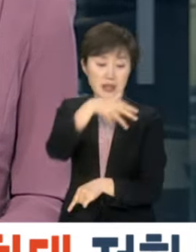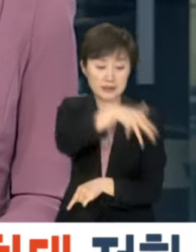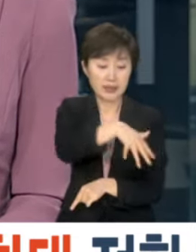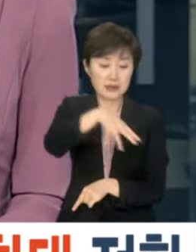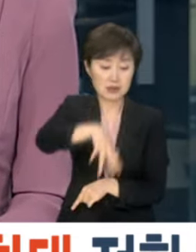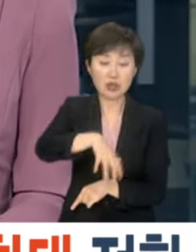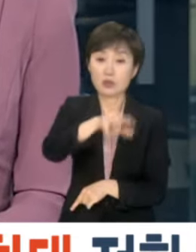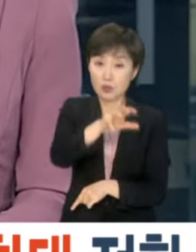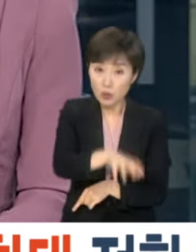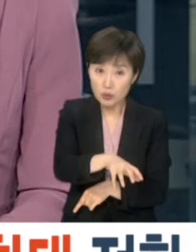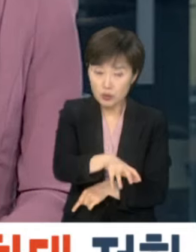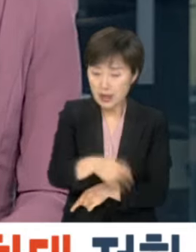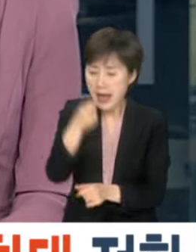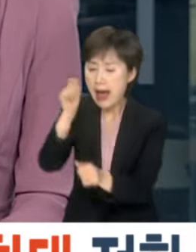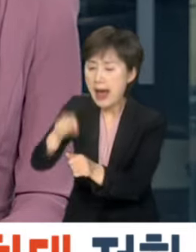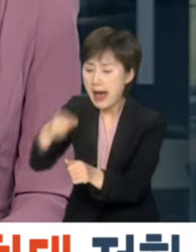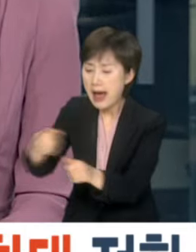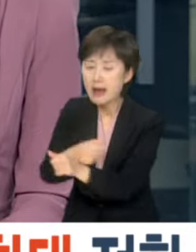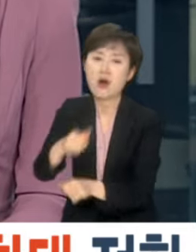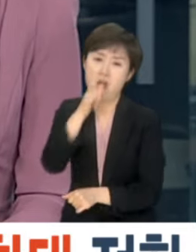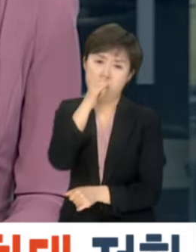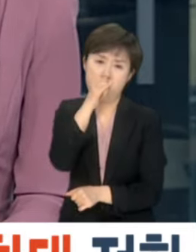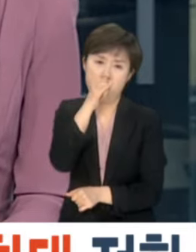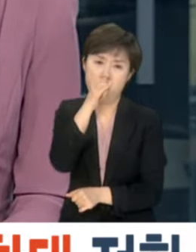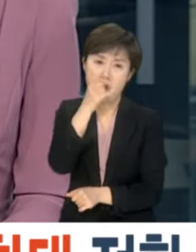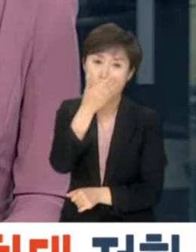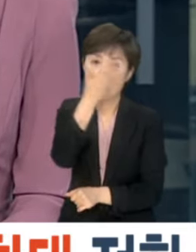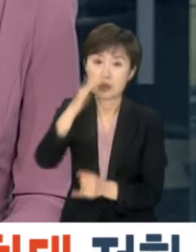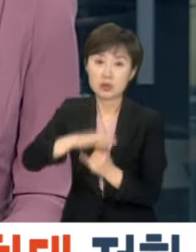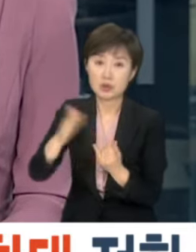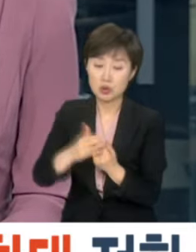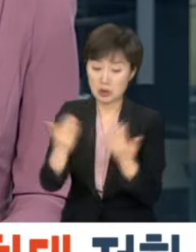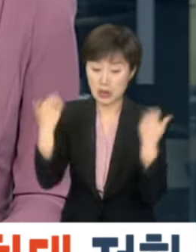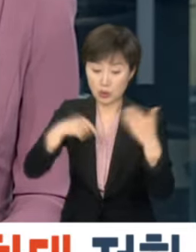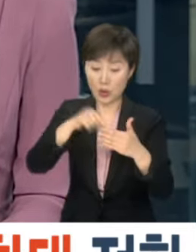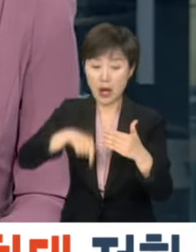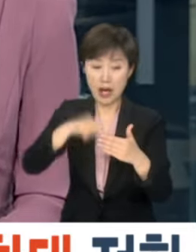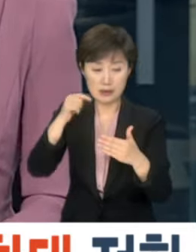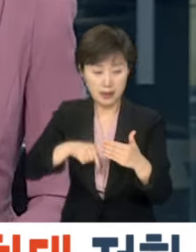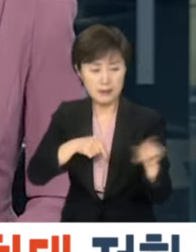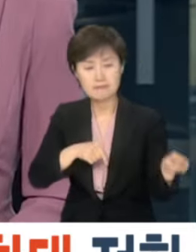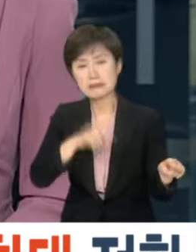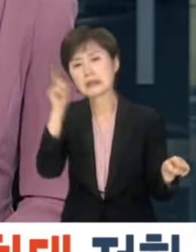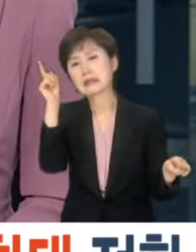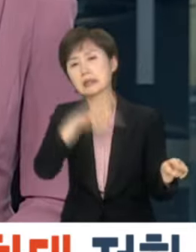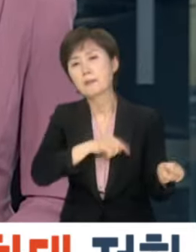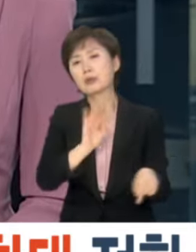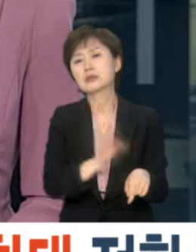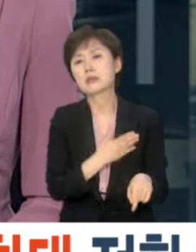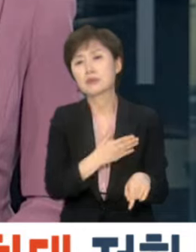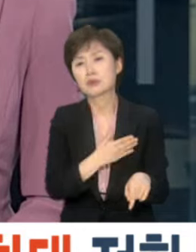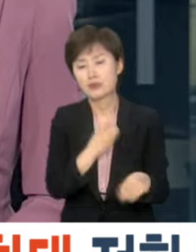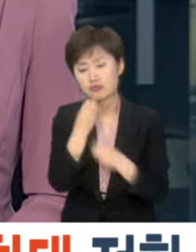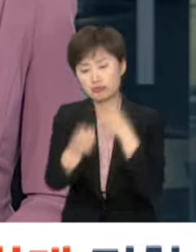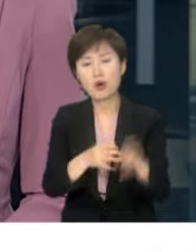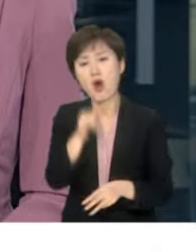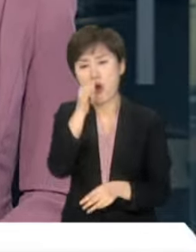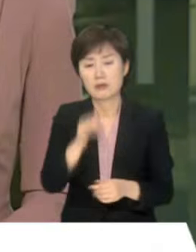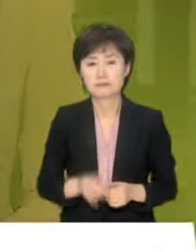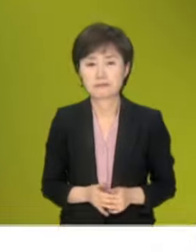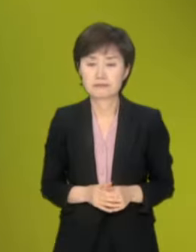발생해온 정황이 포착됐습니다 학교 내부에서 자성해야 한다는 석까지 나왔습니다 천재상 기자의 단독보도입니다